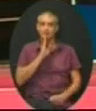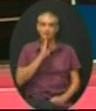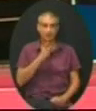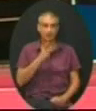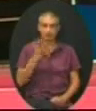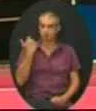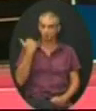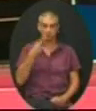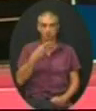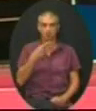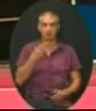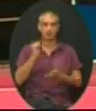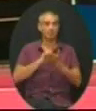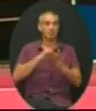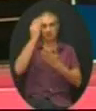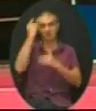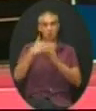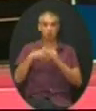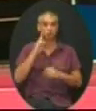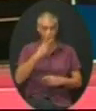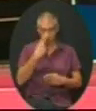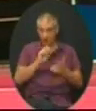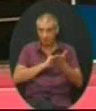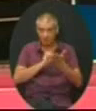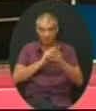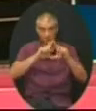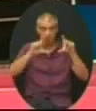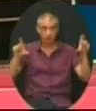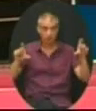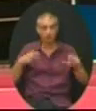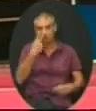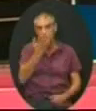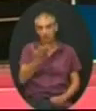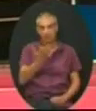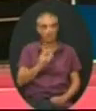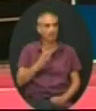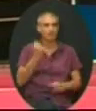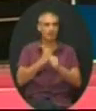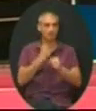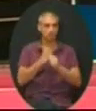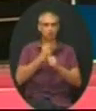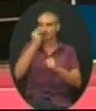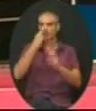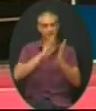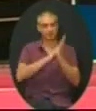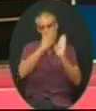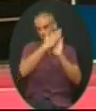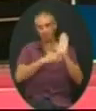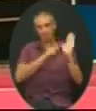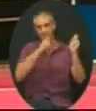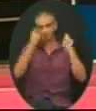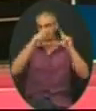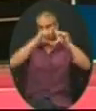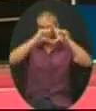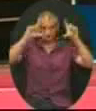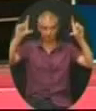זה מה שהיה בידיעות אחרונות ביום שישי. אתה ראית העמוד הראשי? ראיתי. יפה. עכשיו תראי, מה הם עשו שם? קחי את הדף. שמו